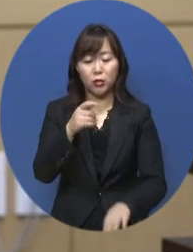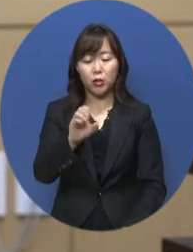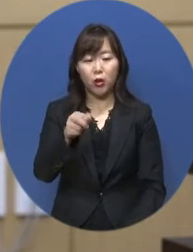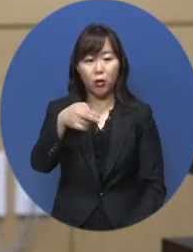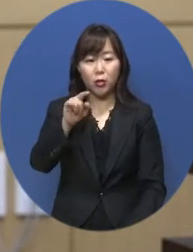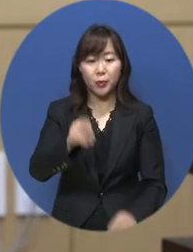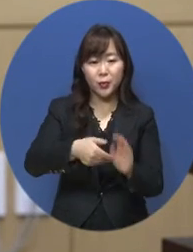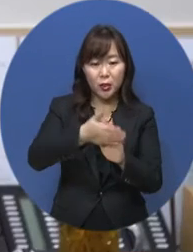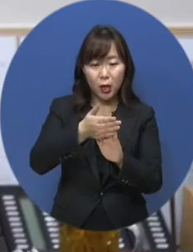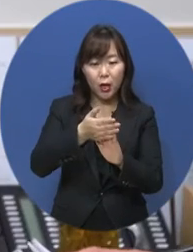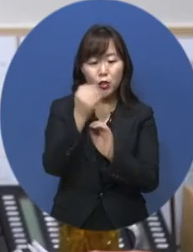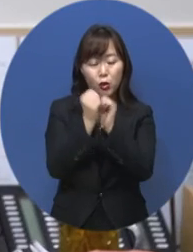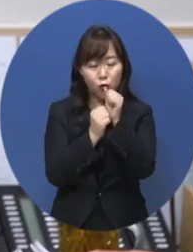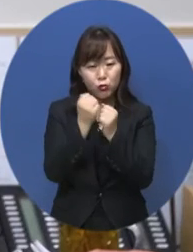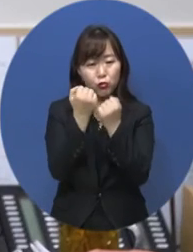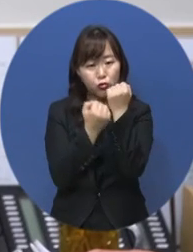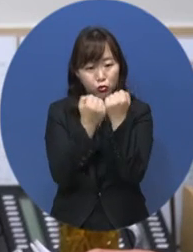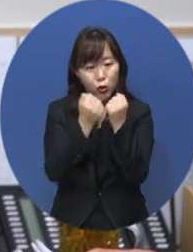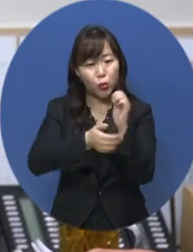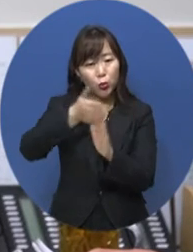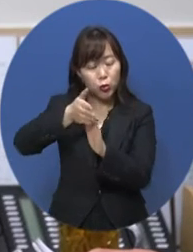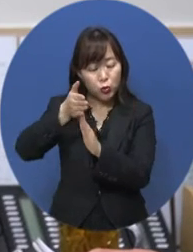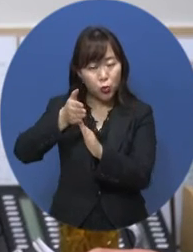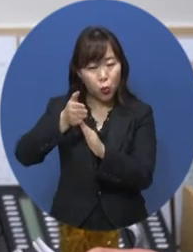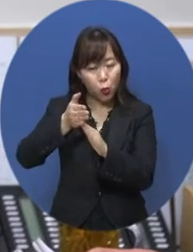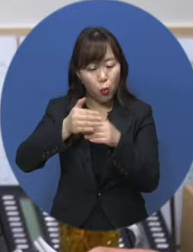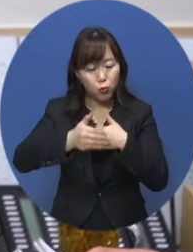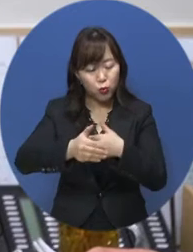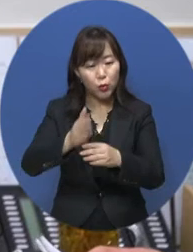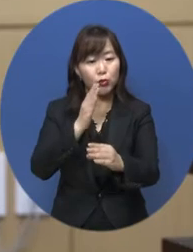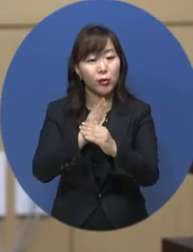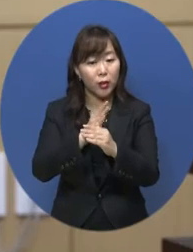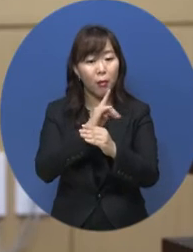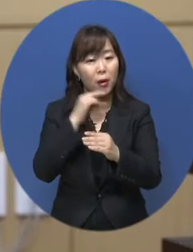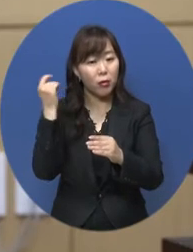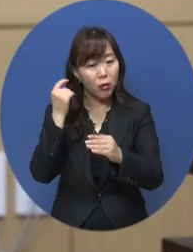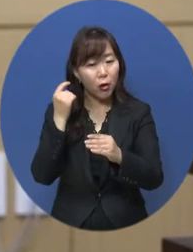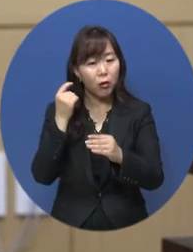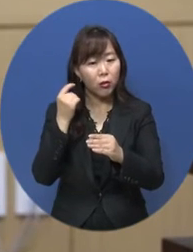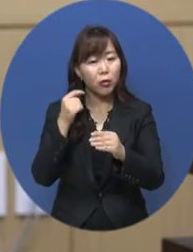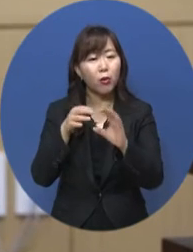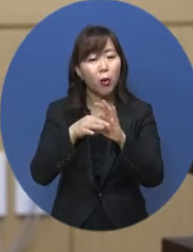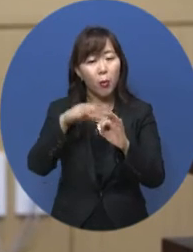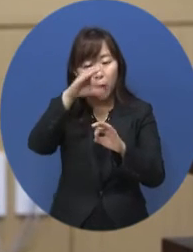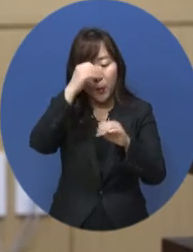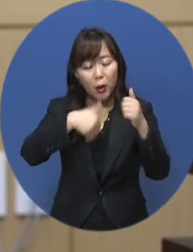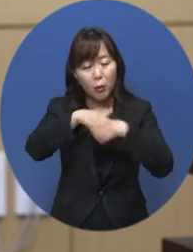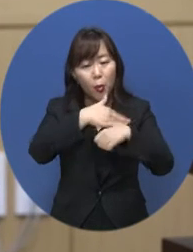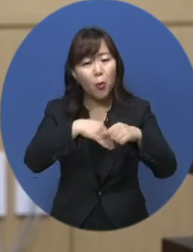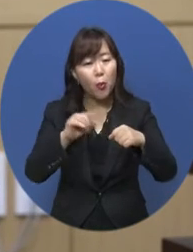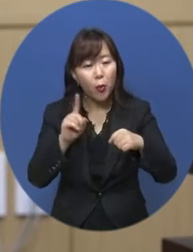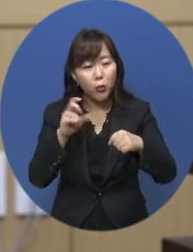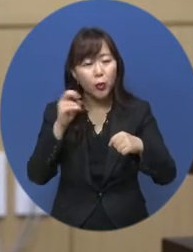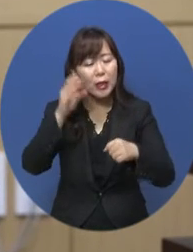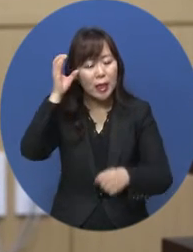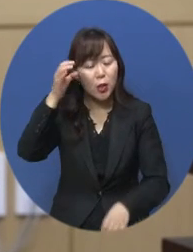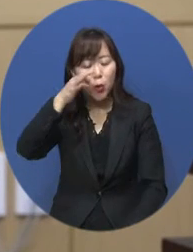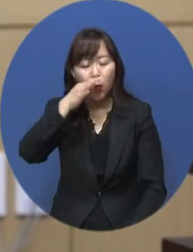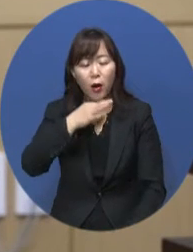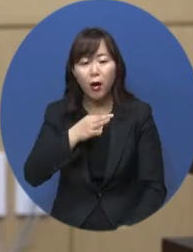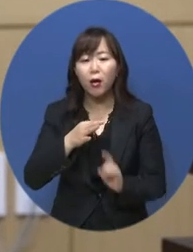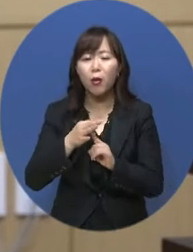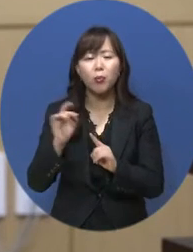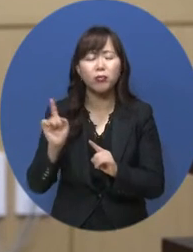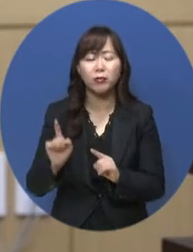그 연수도시 기반을 갖다가 성공적으로 다져가고 있다고 하던데 연수도시 표방 배경은 무엇이고 또 기대 효과라고 하면